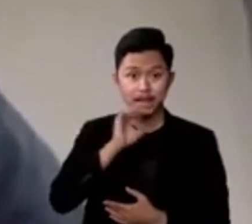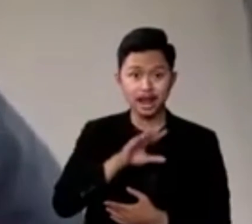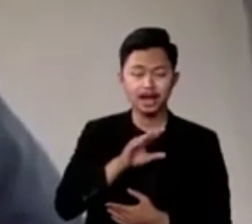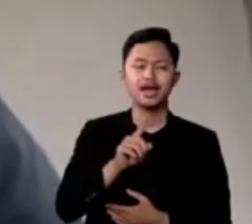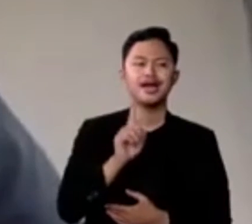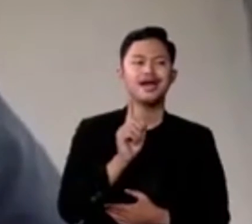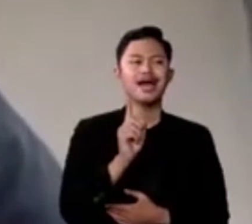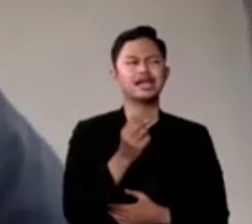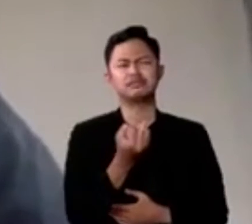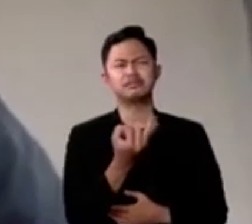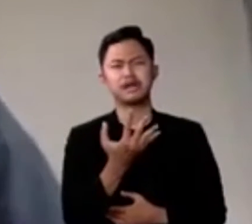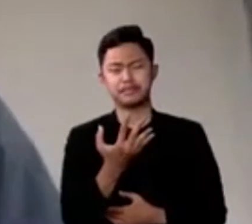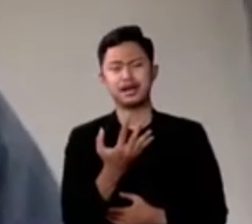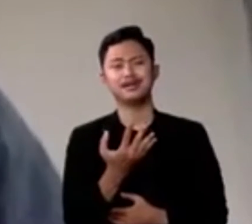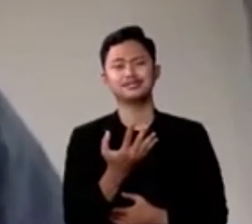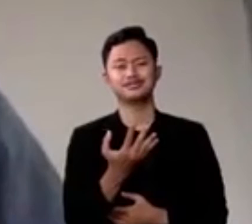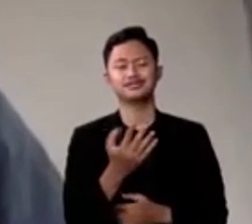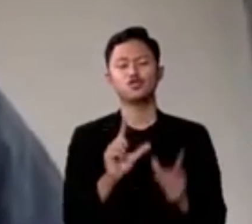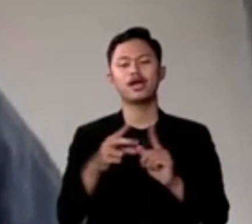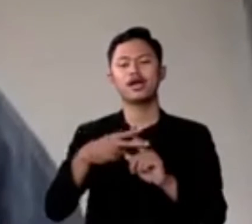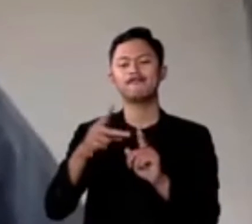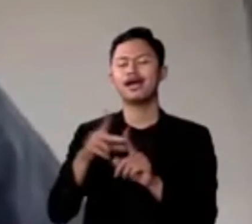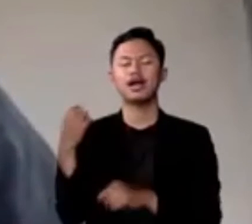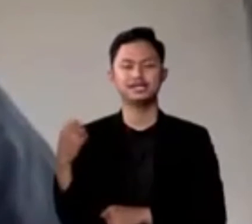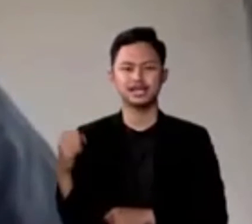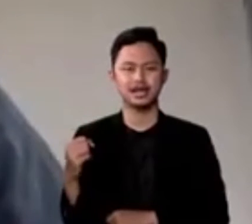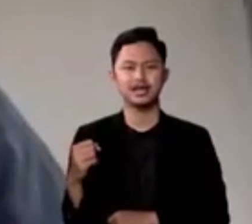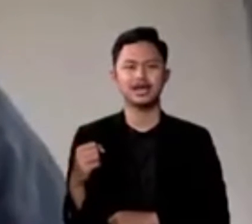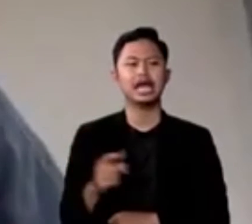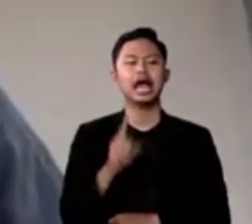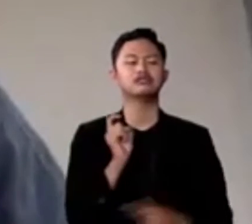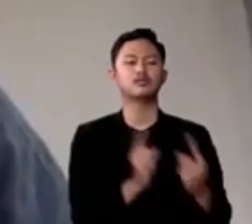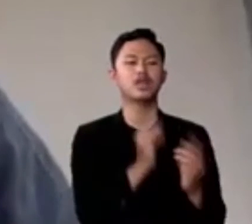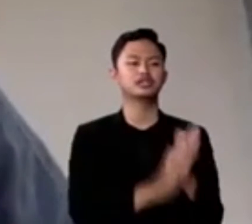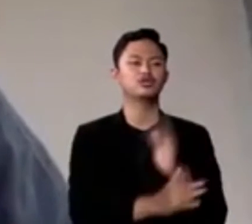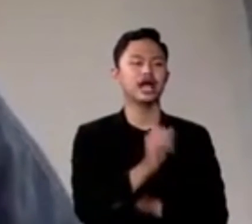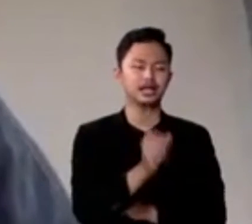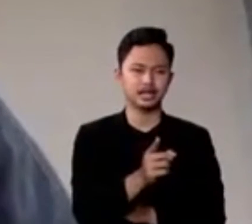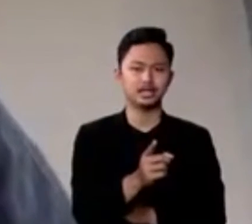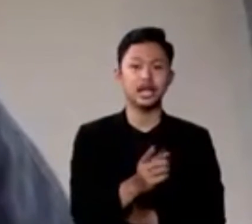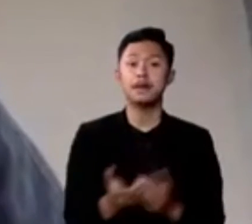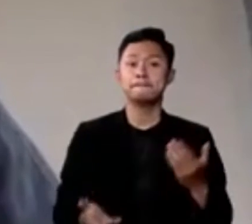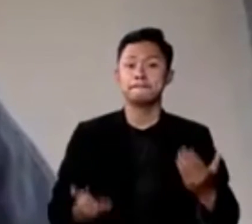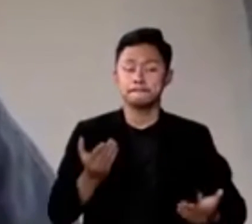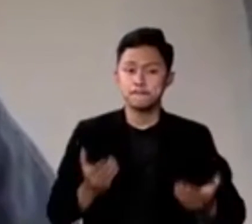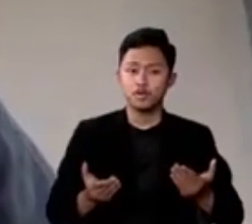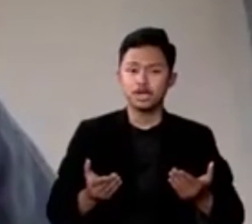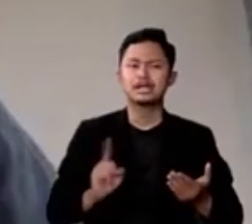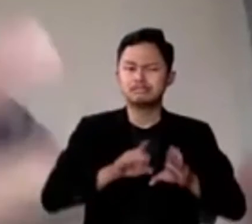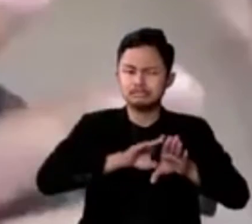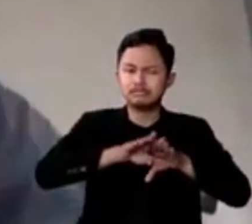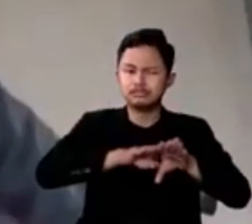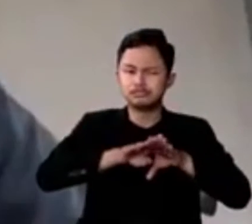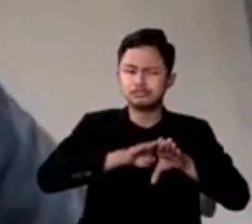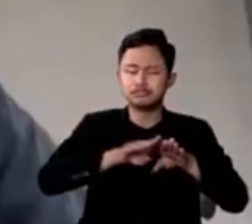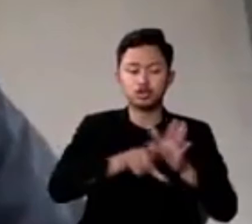ada beberapa hal yang memang tidak bisa kita selesaikan dengan dengan ini dengan virtual Jadi mungkin akan ada transisi